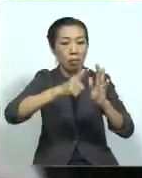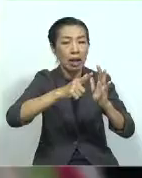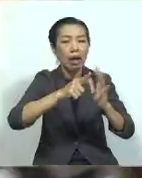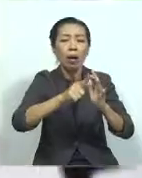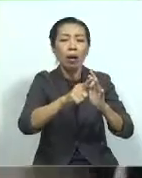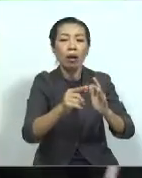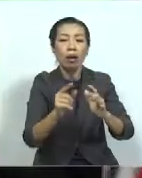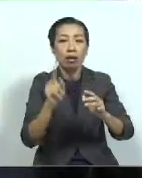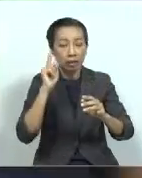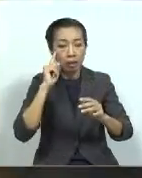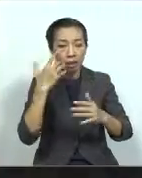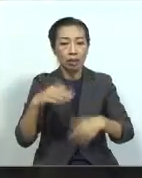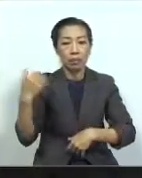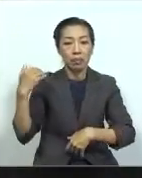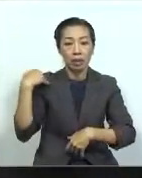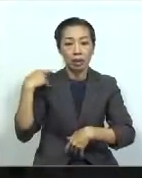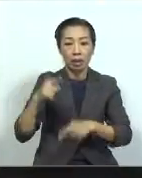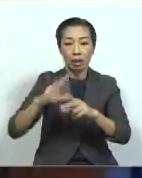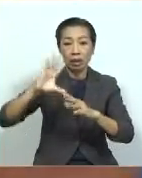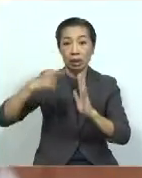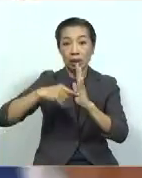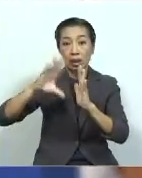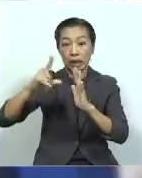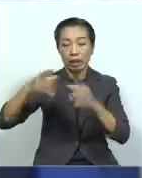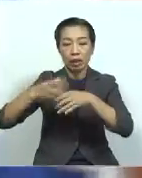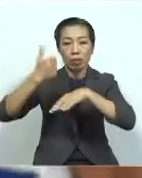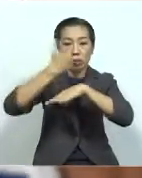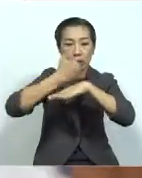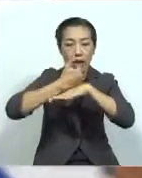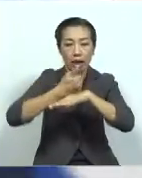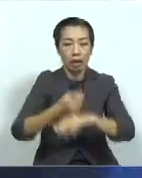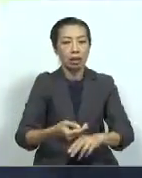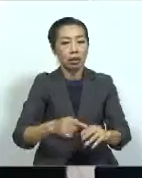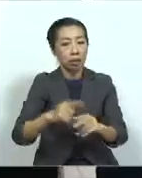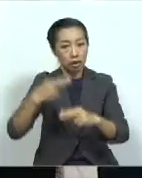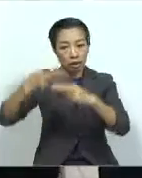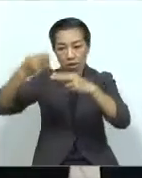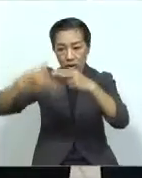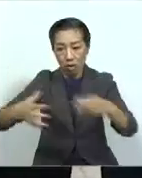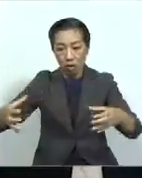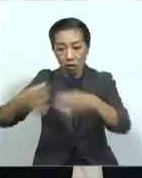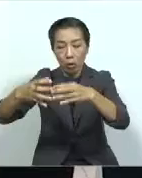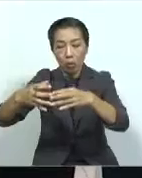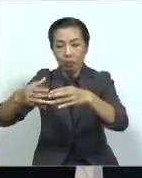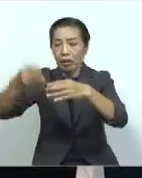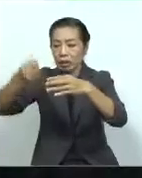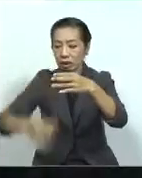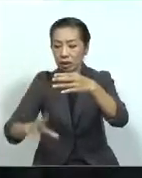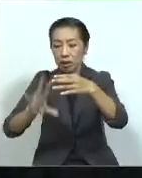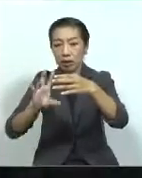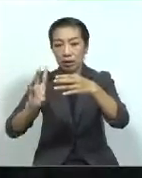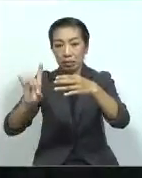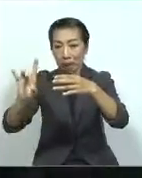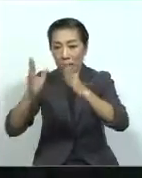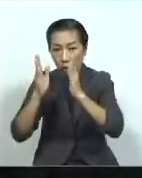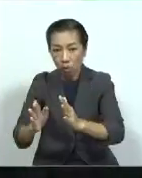ำโดยคนนี้เลยฮะนายชัชวาลคงอุดมหรือว่าชัดเตาปูนนะครับหัวหน้าพักยื่นสมัครส.ส.แบบบัญชีรายชื่อจำนวน78คนพร้อมบั